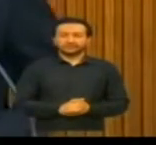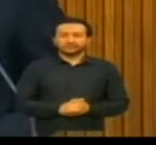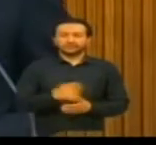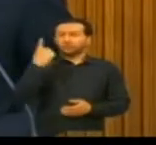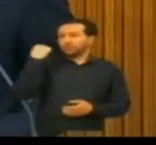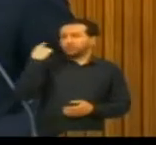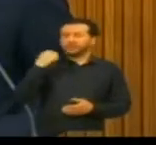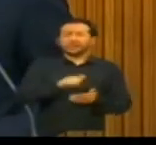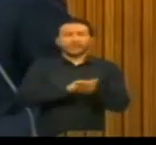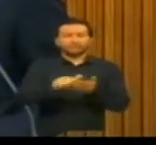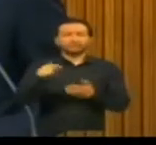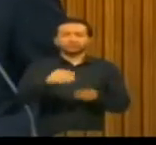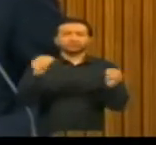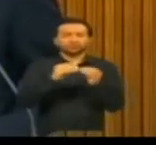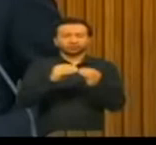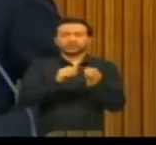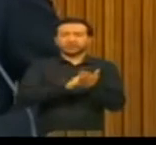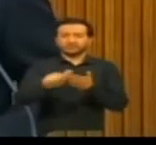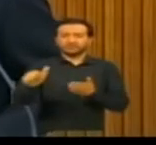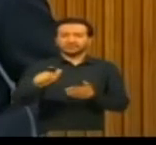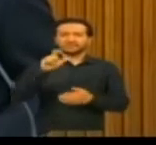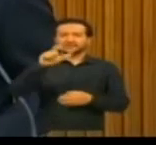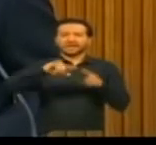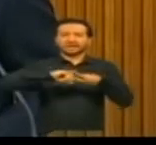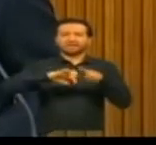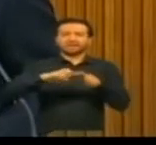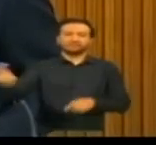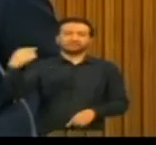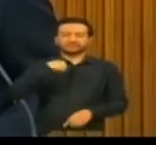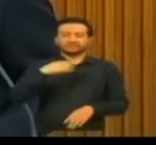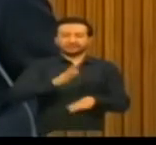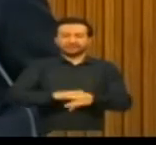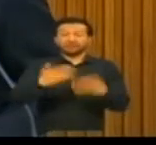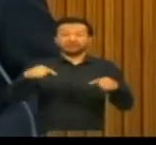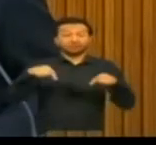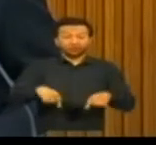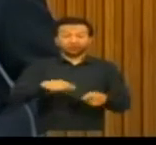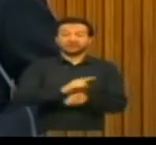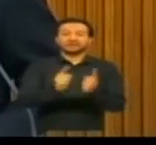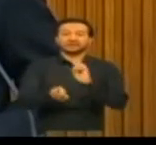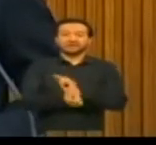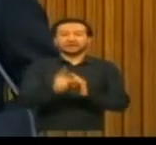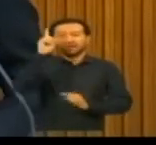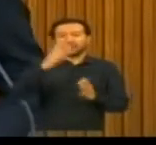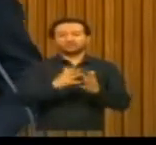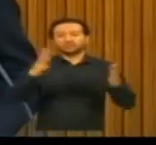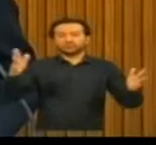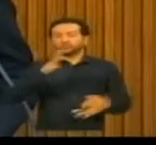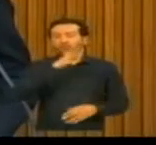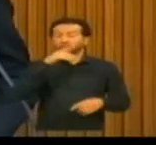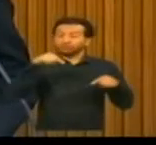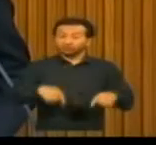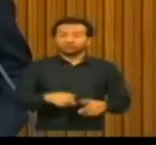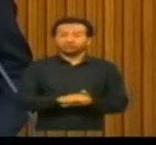Düne kadar bütün bu suçlamaları CHP'ye yapıyorlardı. Ama bugün Allah büyüktür ya. Ama